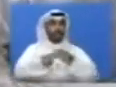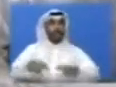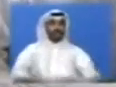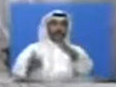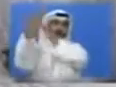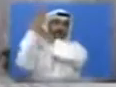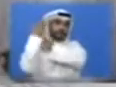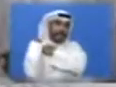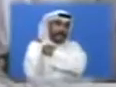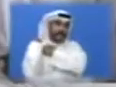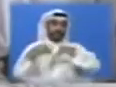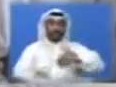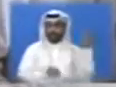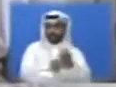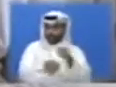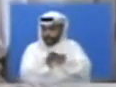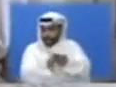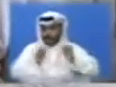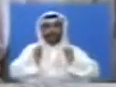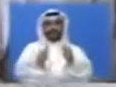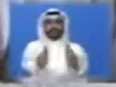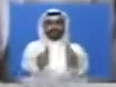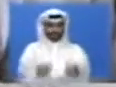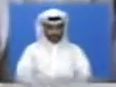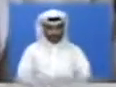المسؤولية وتفانيه في خدمة وطنه.